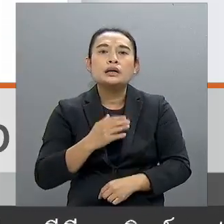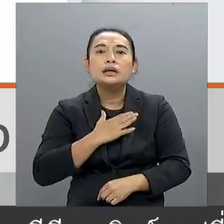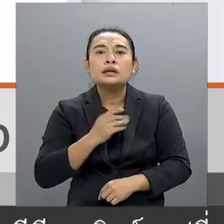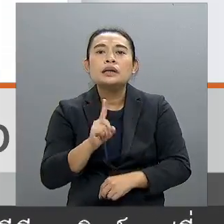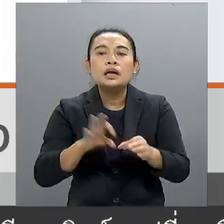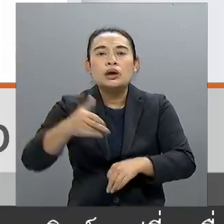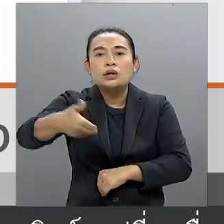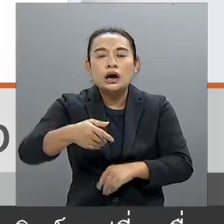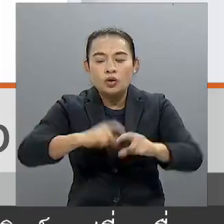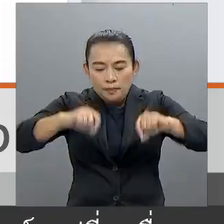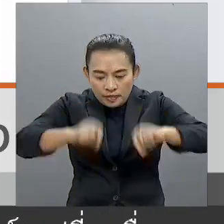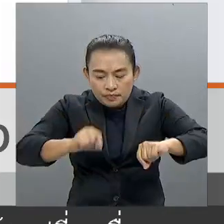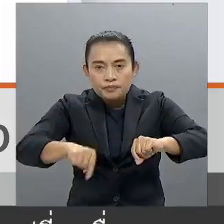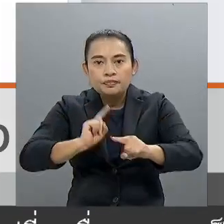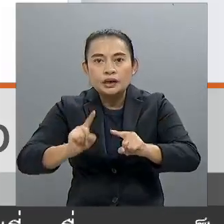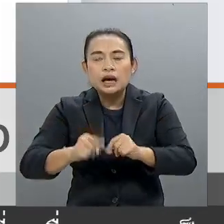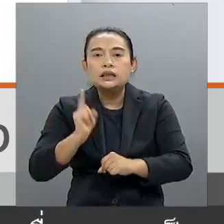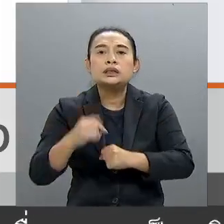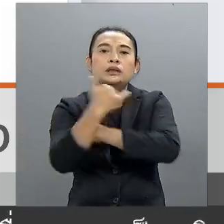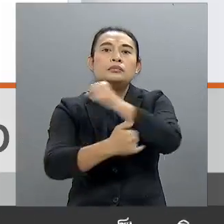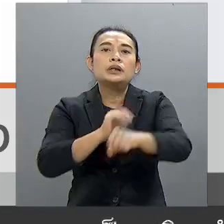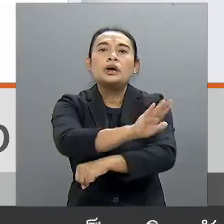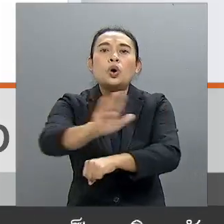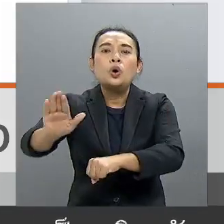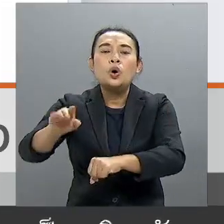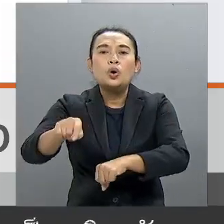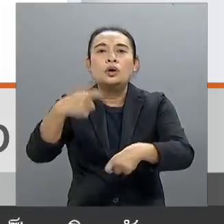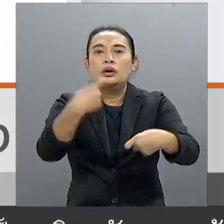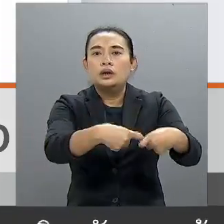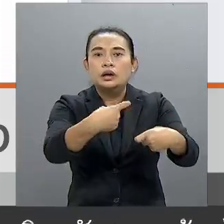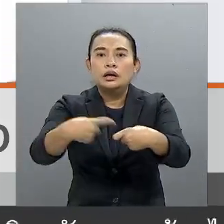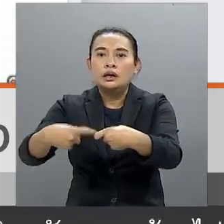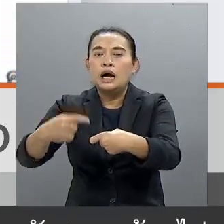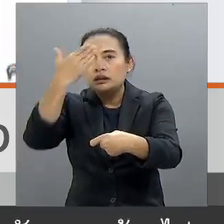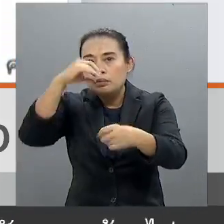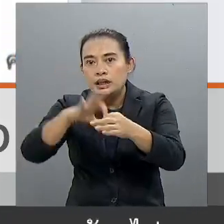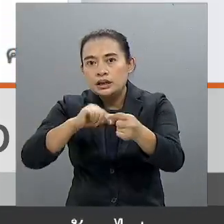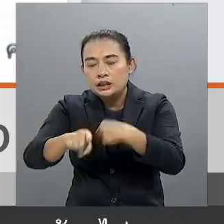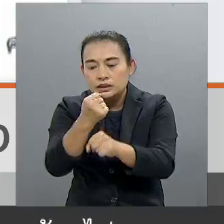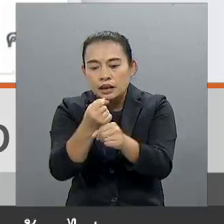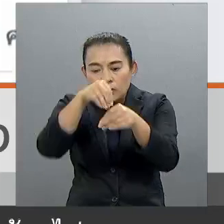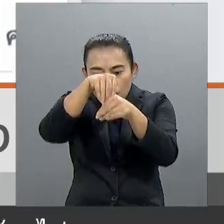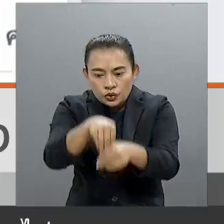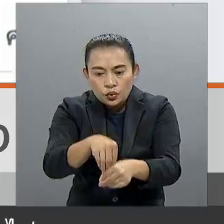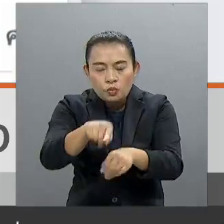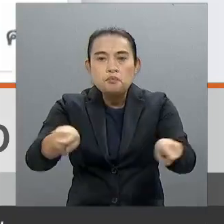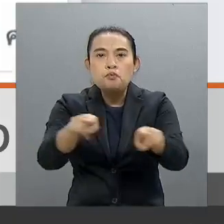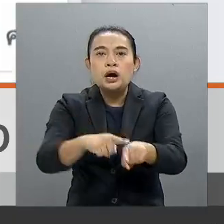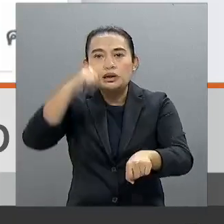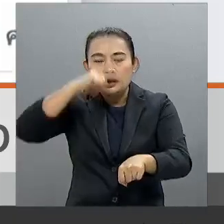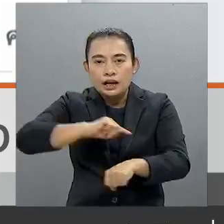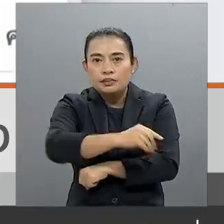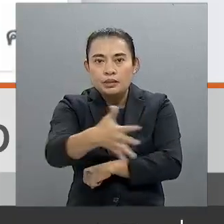งคือประเทศต่างๆเหล่านั้นอยู่ในสถานการณ์ยากลำบากไม่สามารถทำให้อยู่ในสถานการณ์แบบไทยได้จะติดต่อกับค